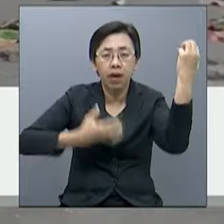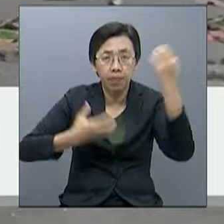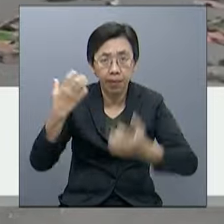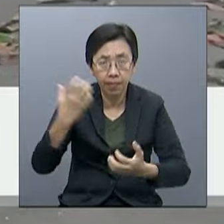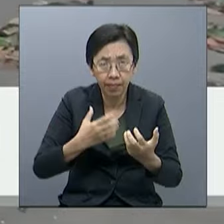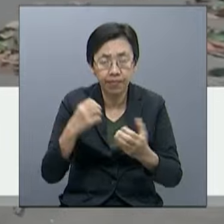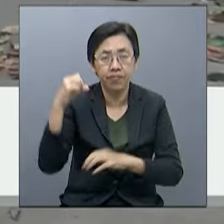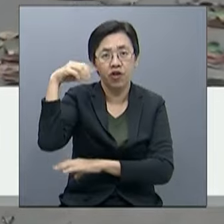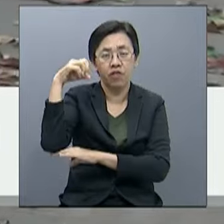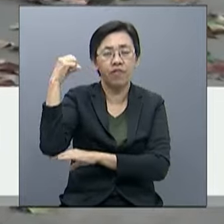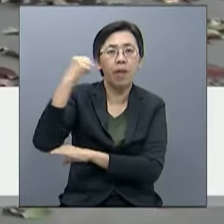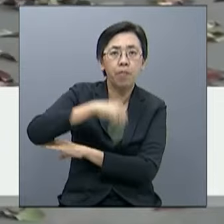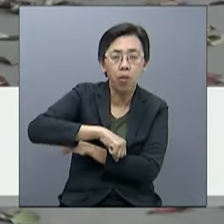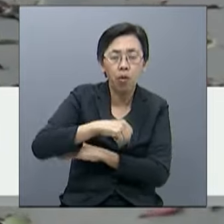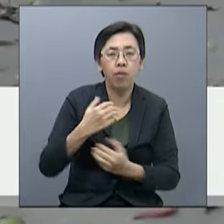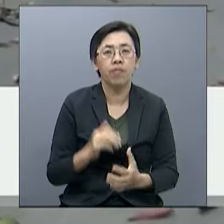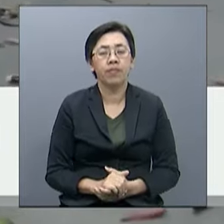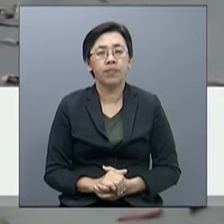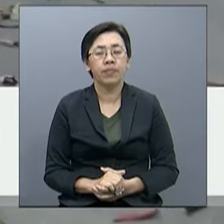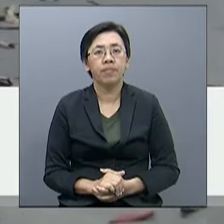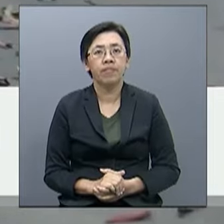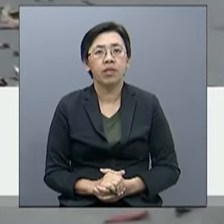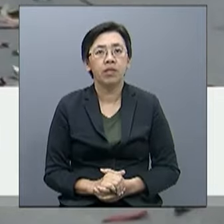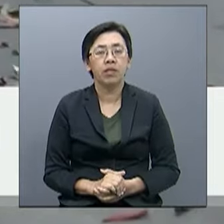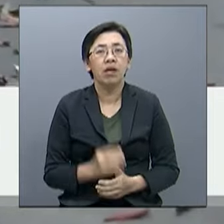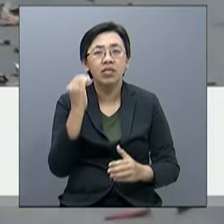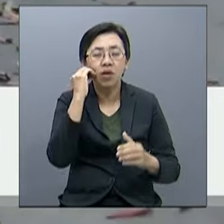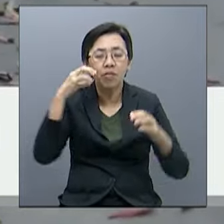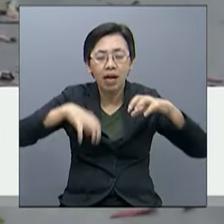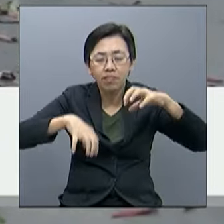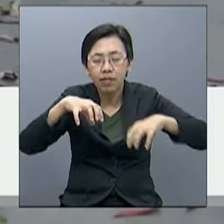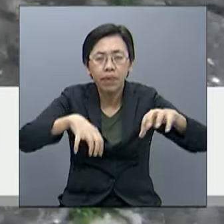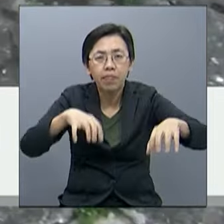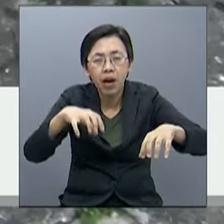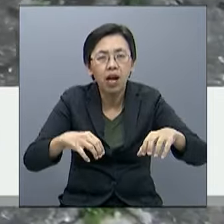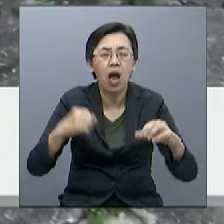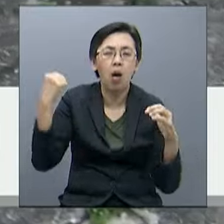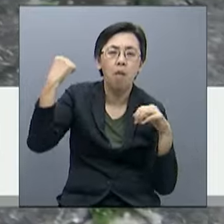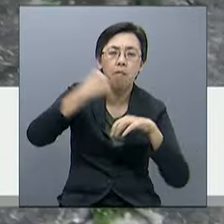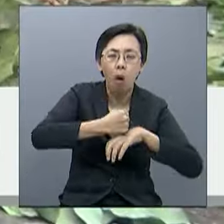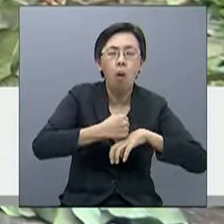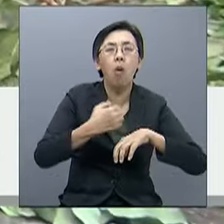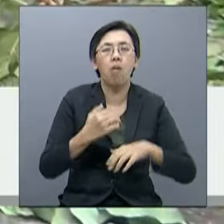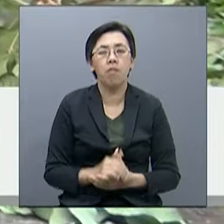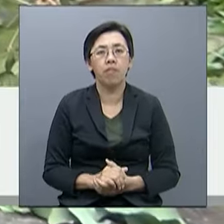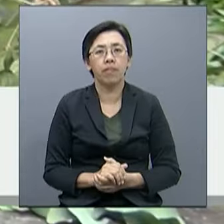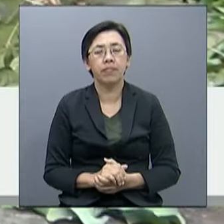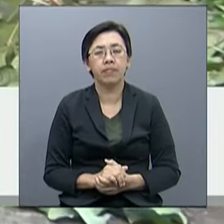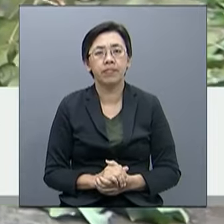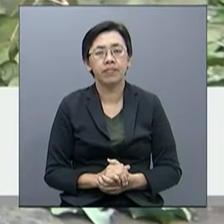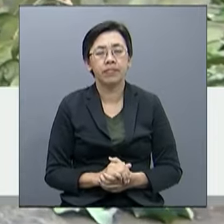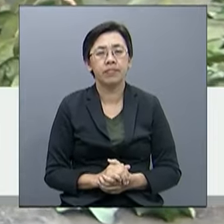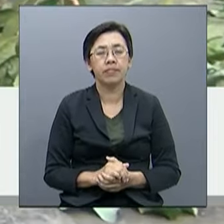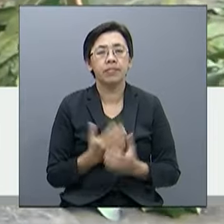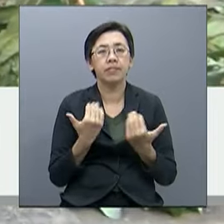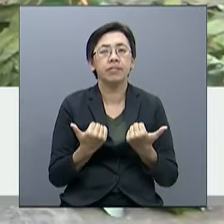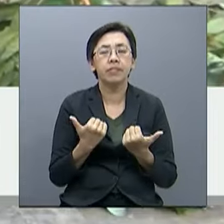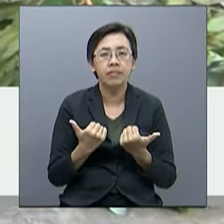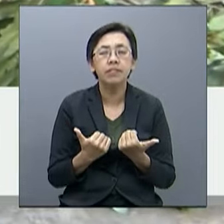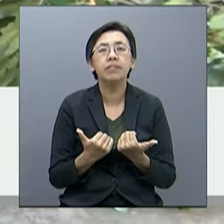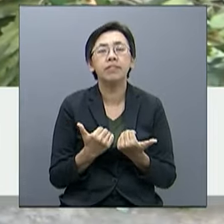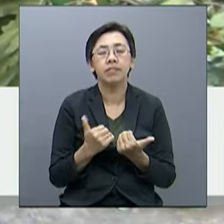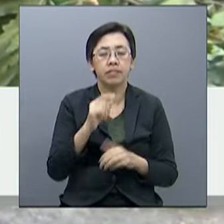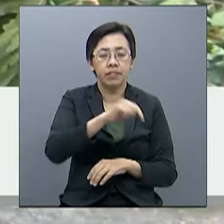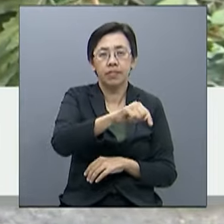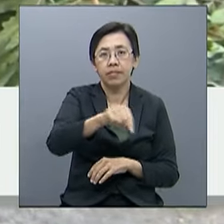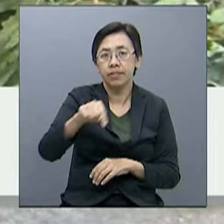าล้มขวางถนนสายหลักทับโครงสร้างอาคารบ้านเรือนจำนวนมากเช้าวันนี้หลายพื้นที่ยังคงมีสภาพความเ